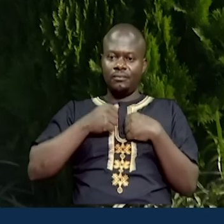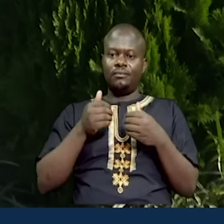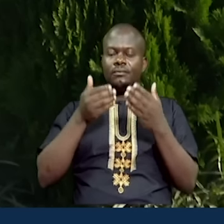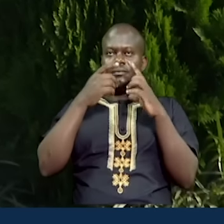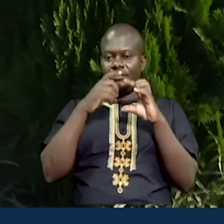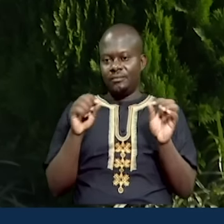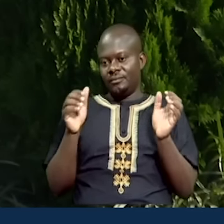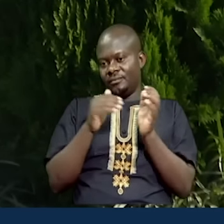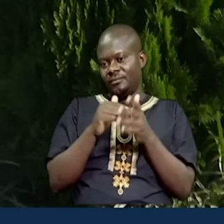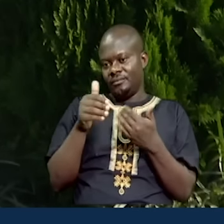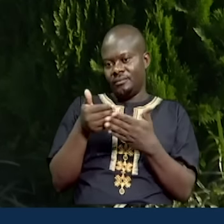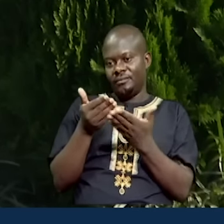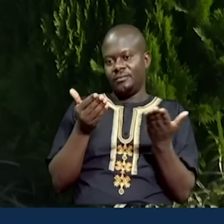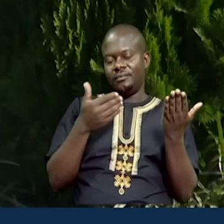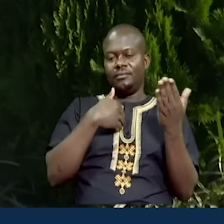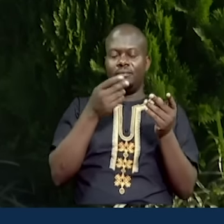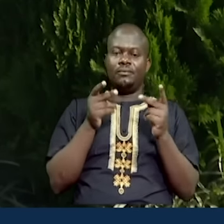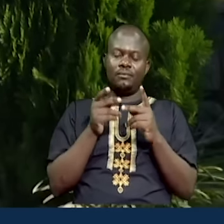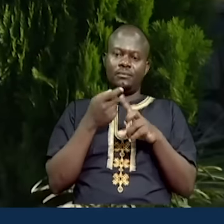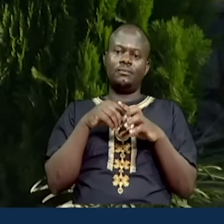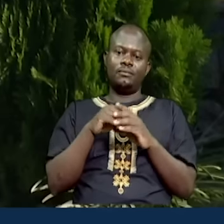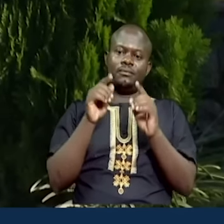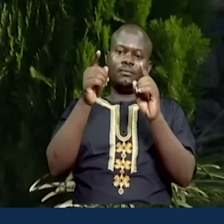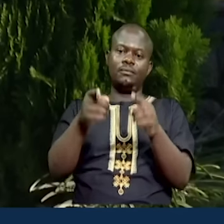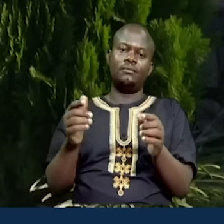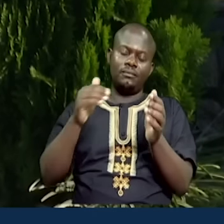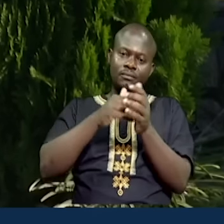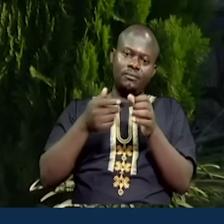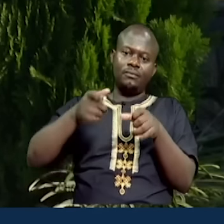ijambo, kuba dufite aho tuvuye naho tugeze.